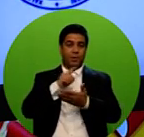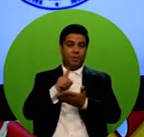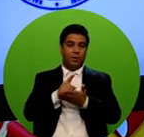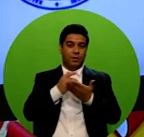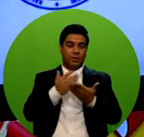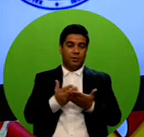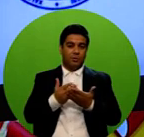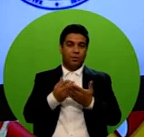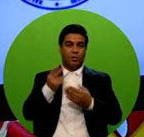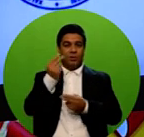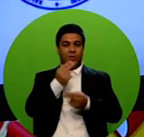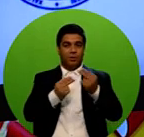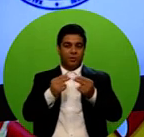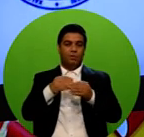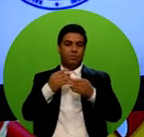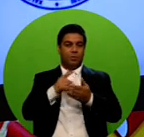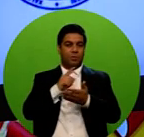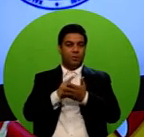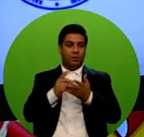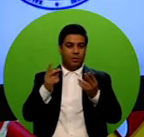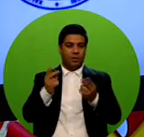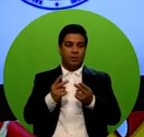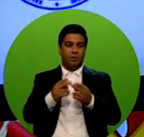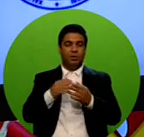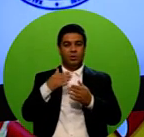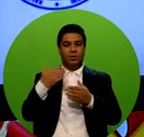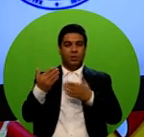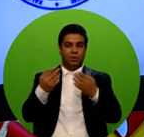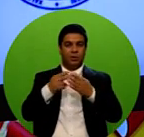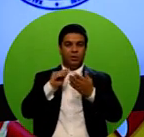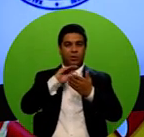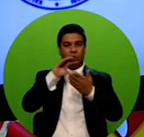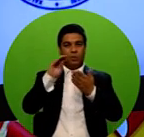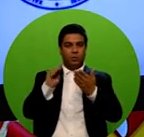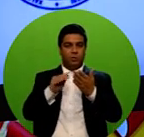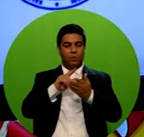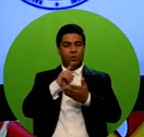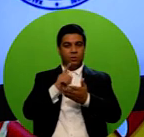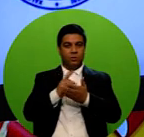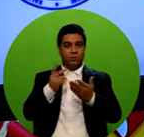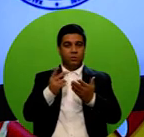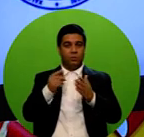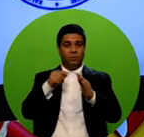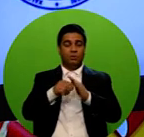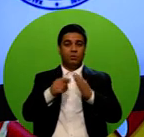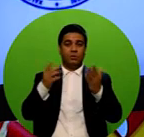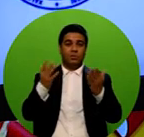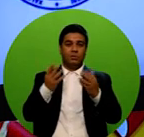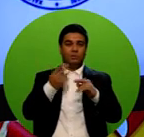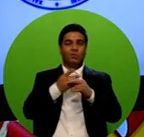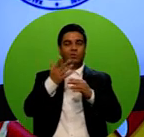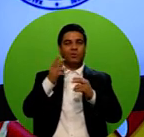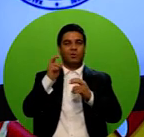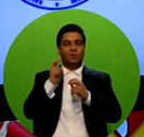albatta tasvir berilishi shart. Chetiga yozuvlari berilishi shart. Demak, qaysi